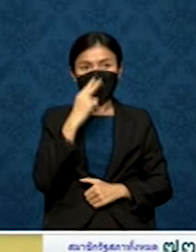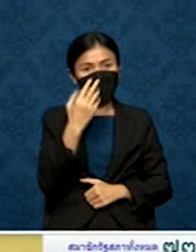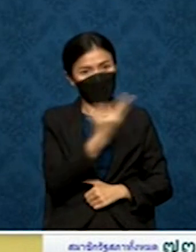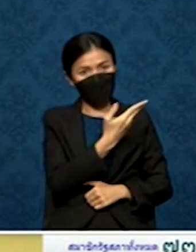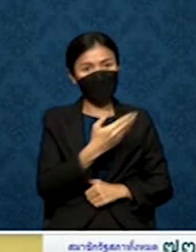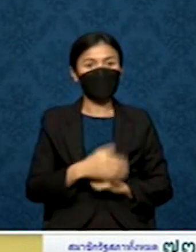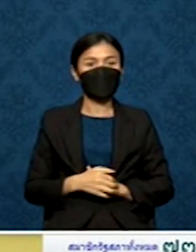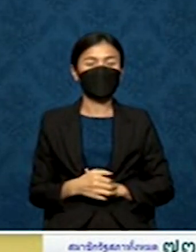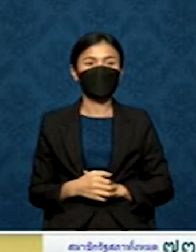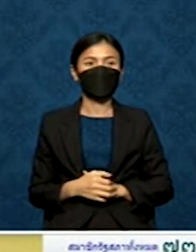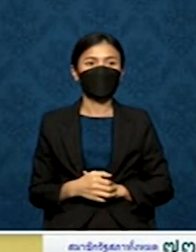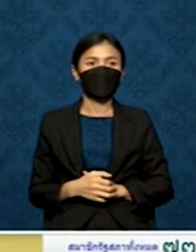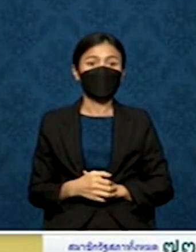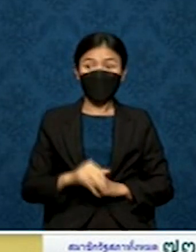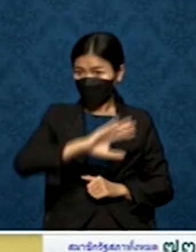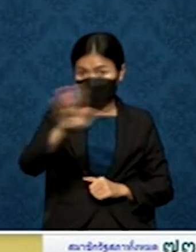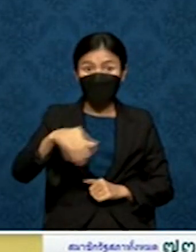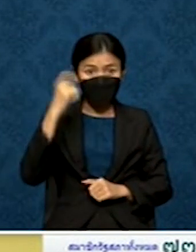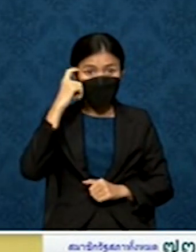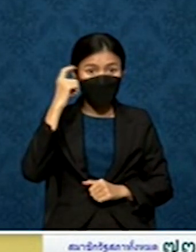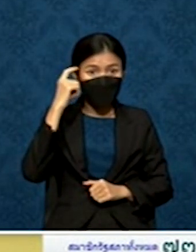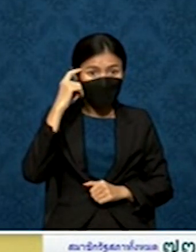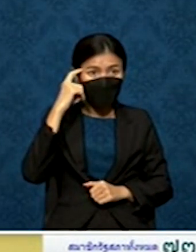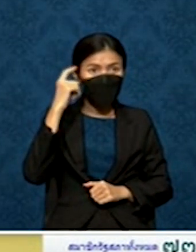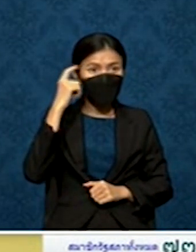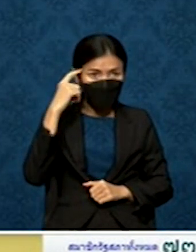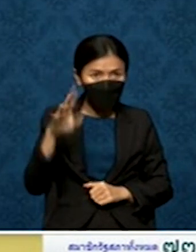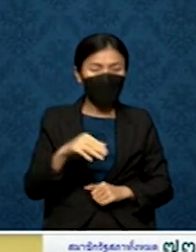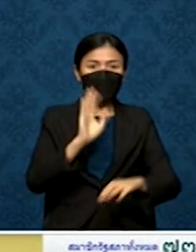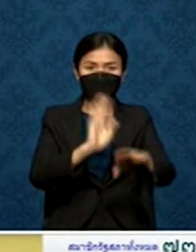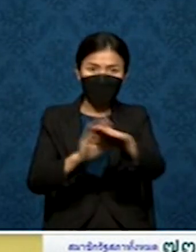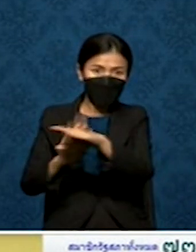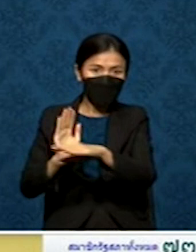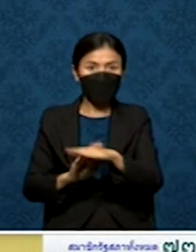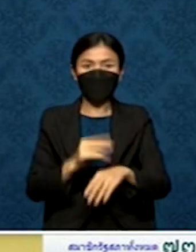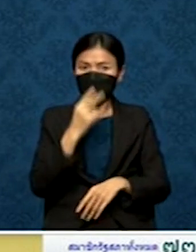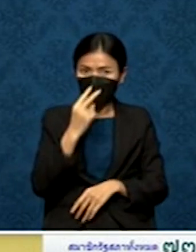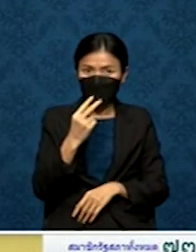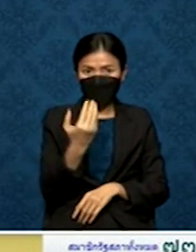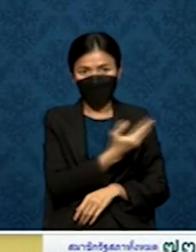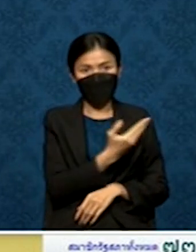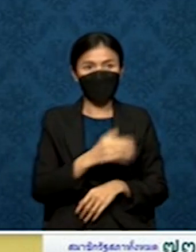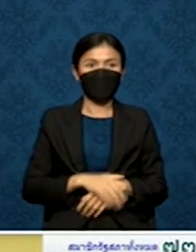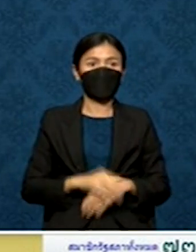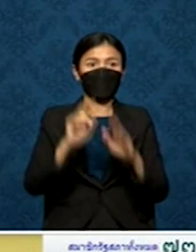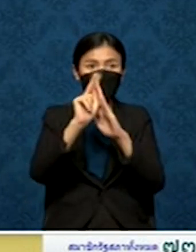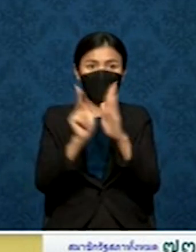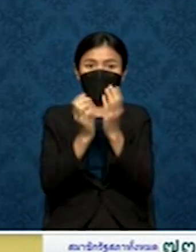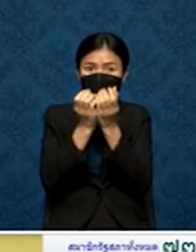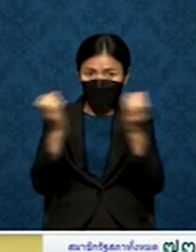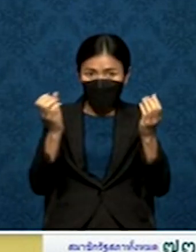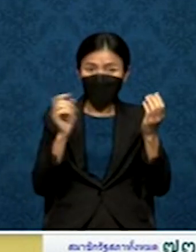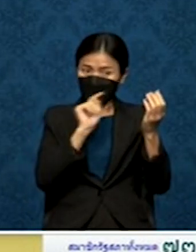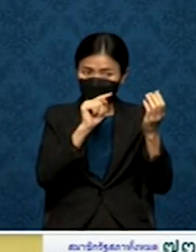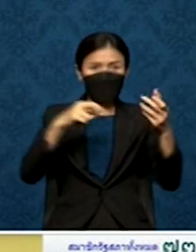2เนี่ยหลายๆท่านคงได้ยินได้ฟังมาบ้างผมมาเตือนมาย้ำให้รัฐธรรมนูญไม่ใช่ตัวปั